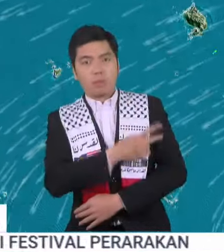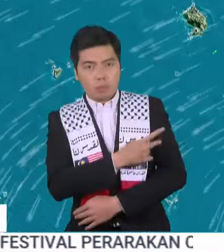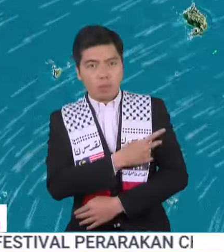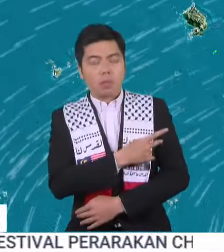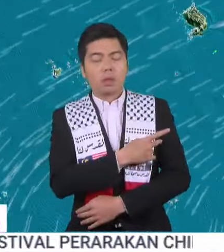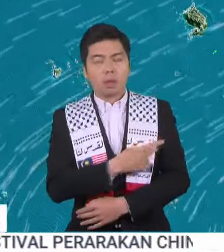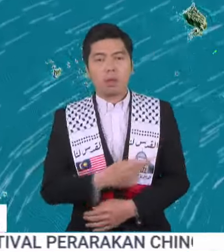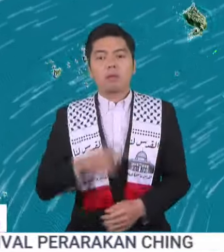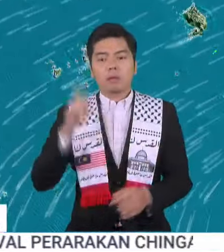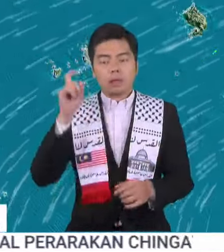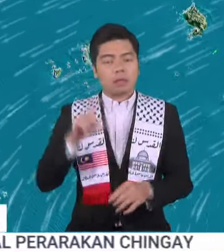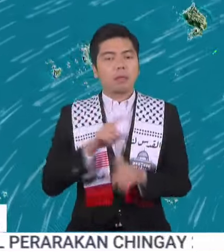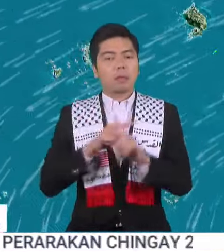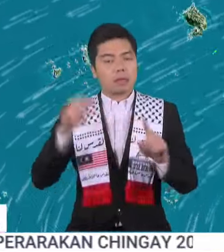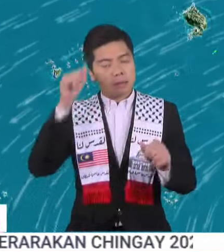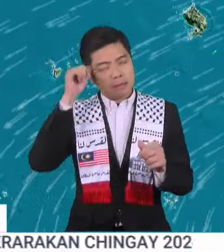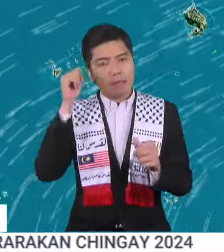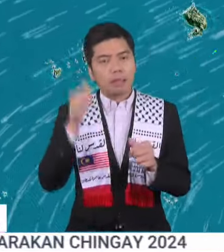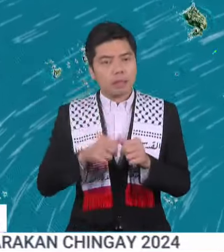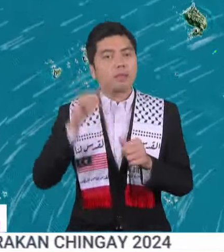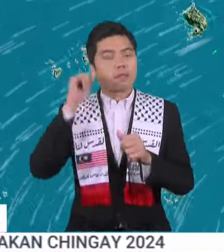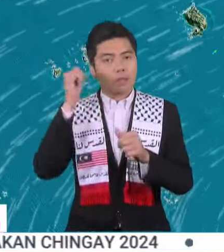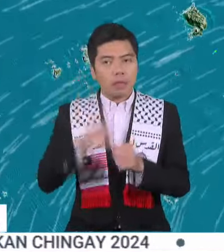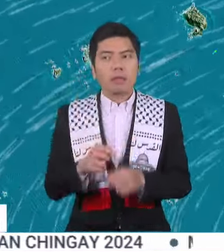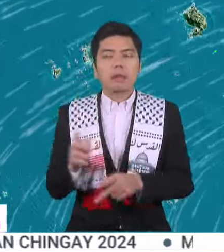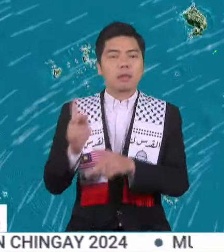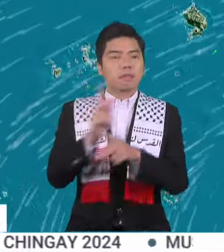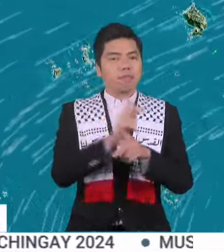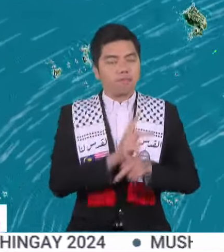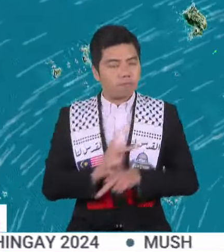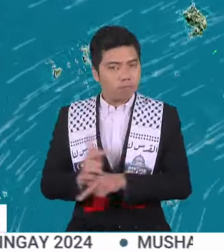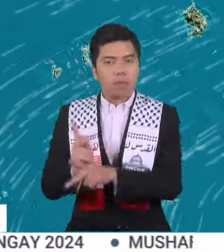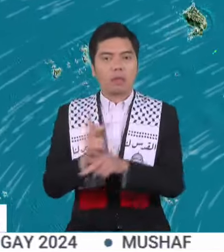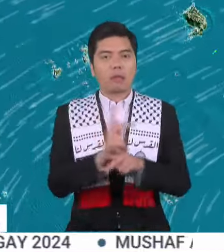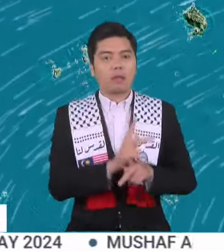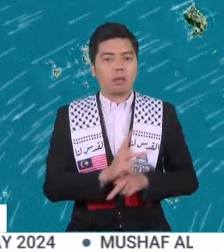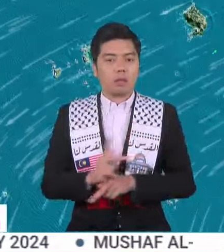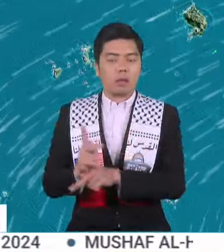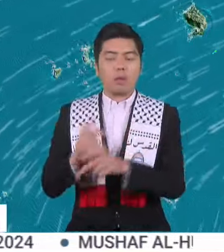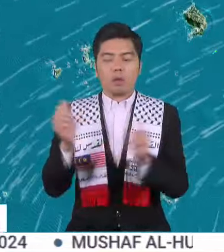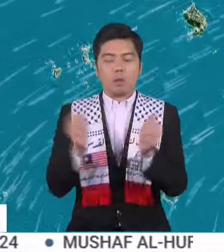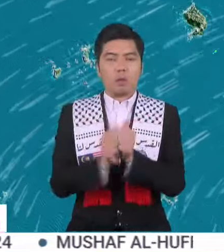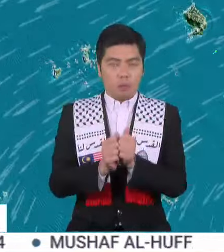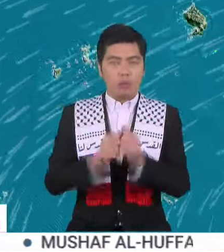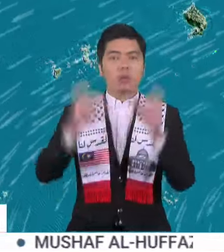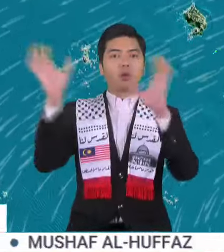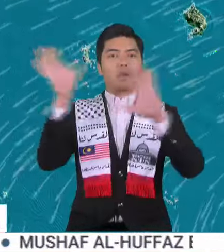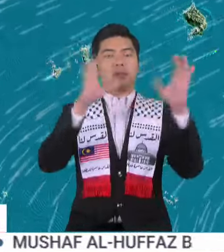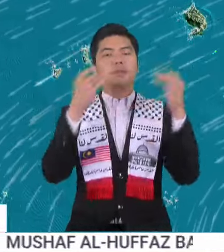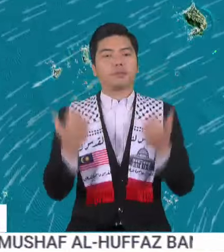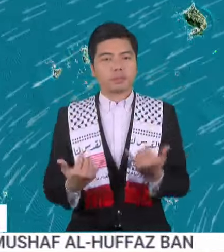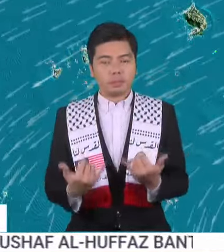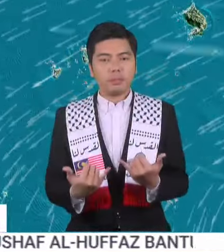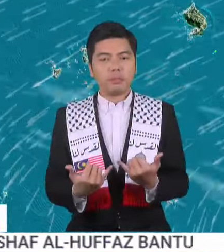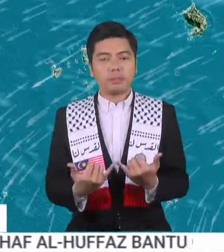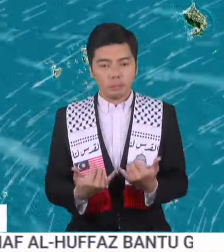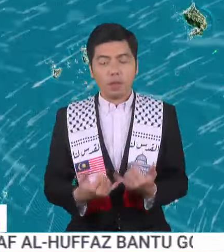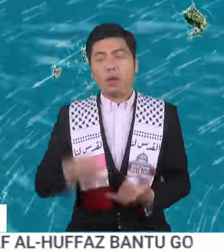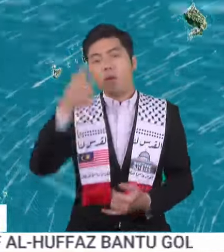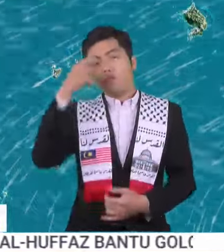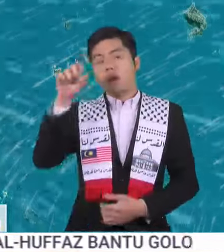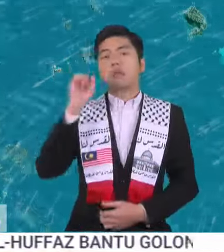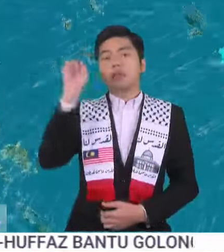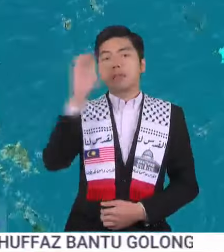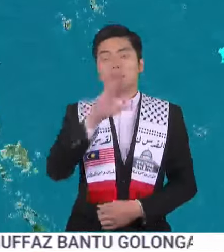ramai masih lagi dinasihatkan supaya sentiasa berjaga-jaga dengan keadaan cuaca semasa. Baiklah, bagi Sabah